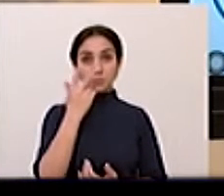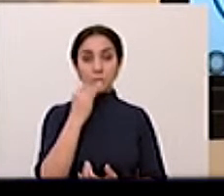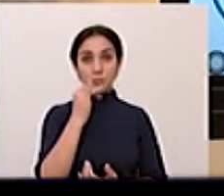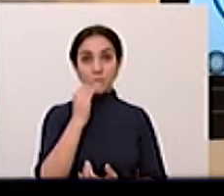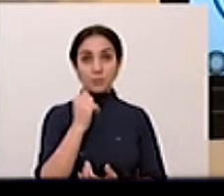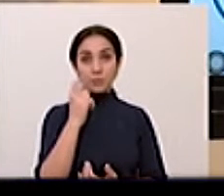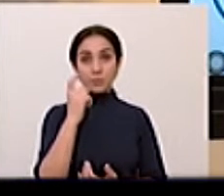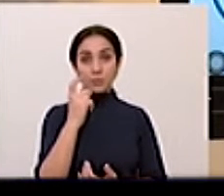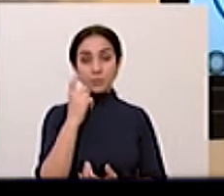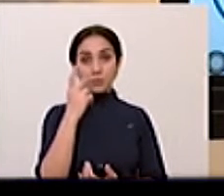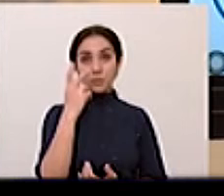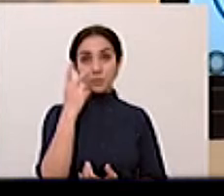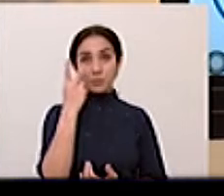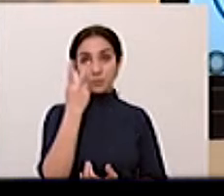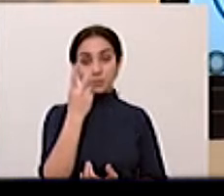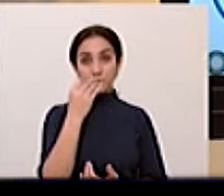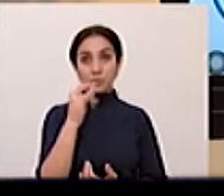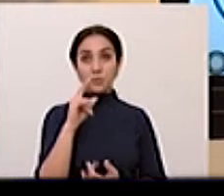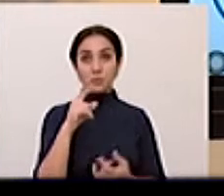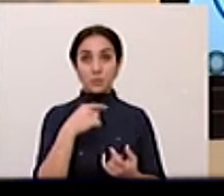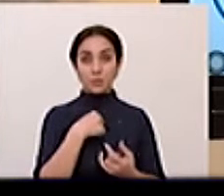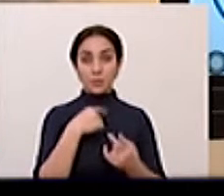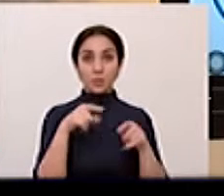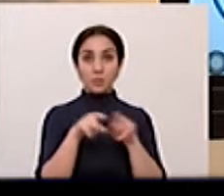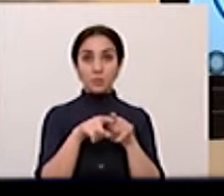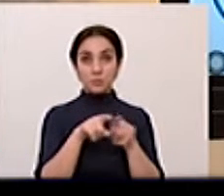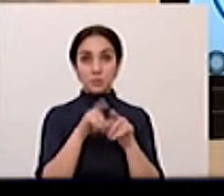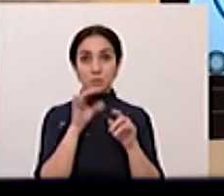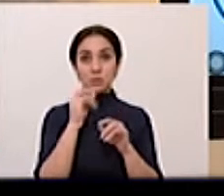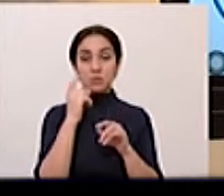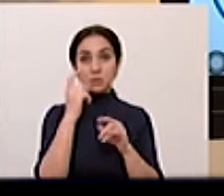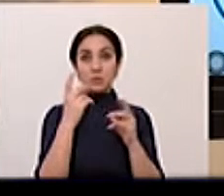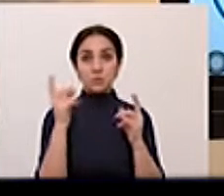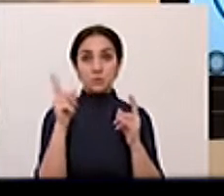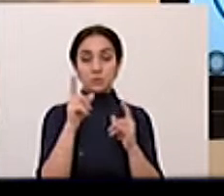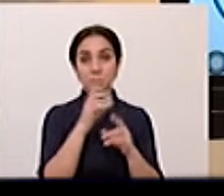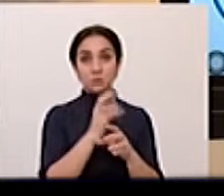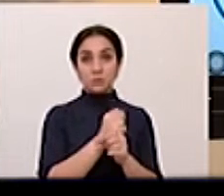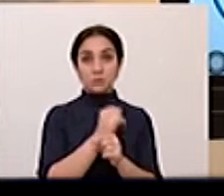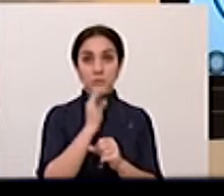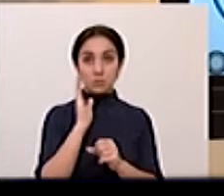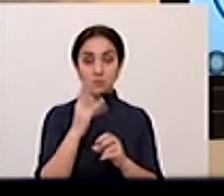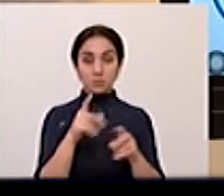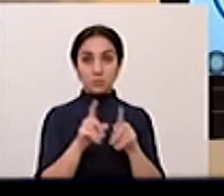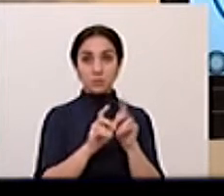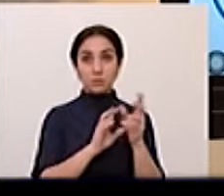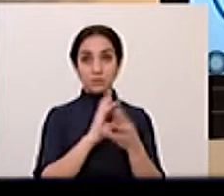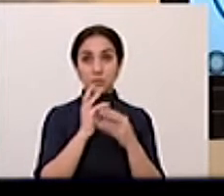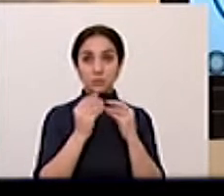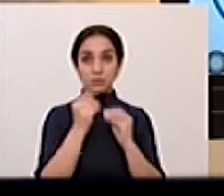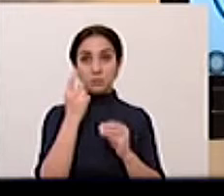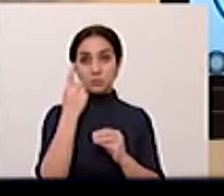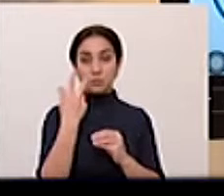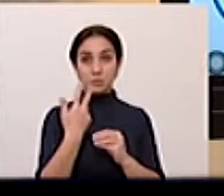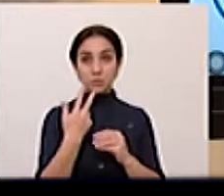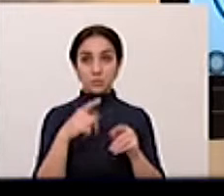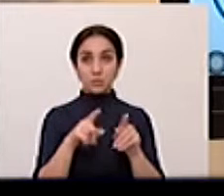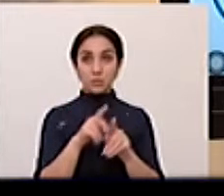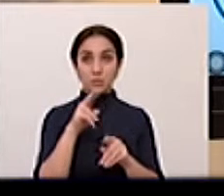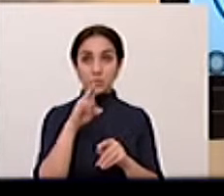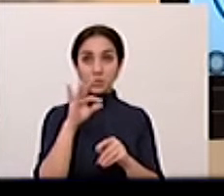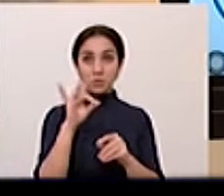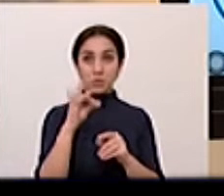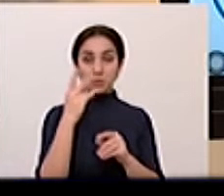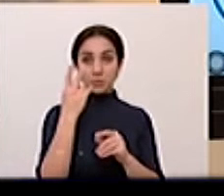h ning kvadratidan biz bir xil hashlarni qisqartirib yuboramiz. Natijada 1 taqsim 3